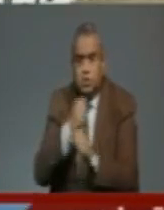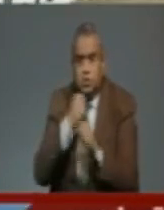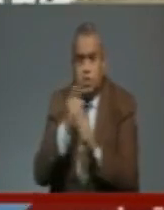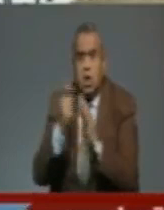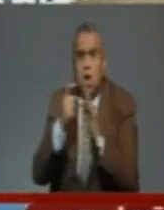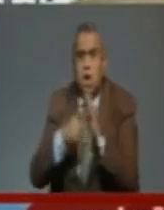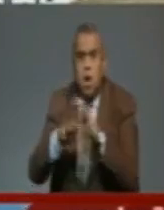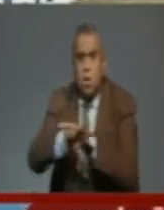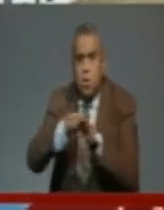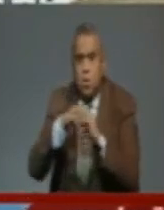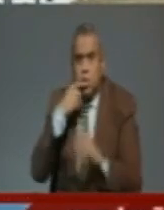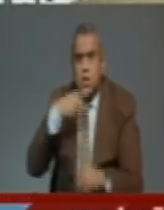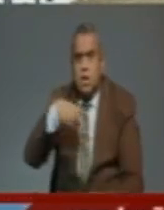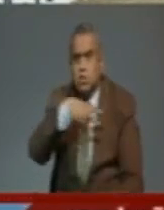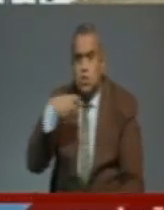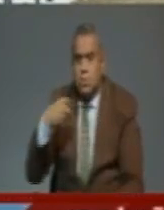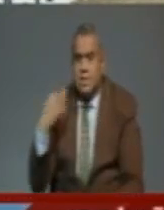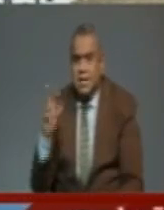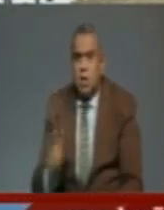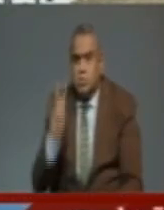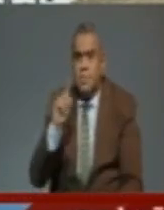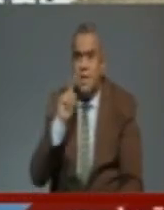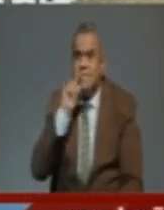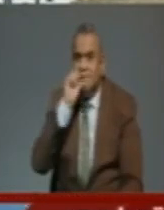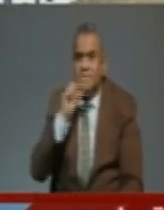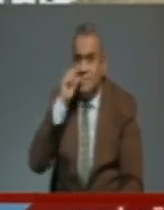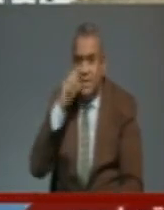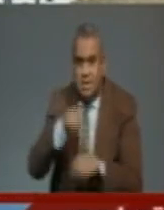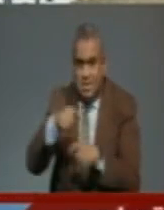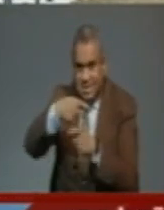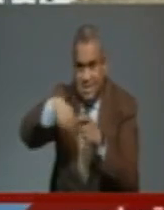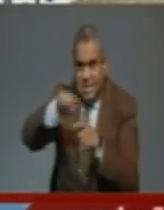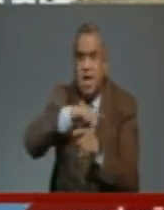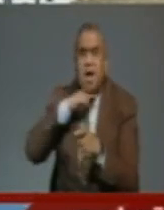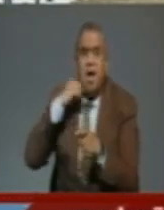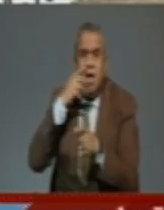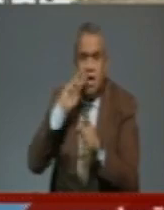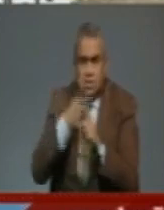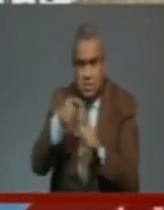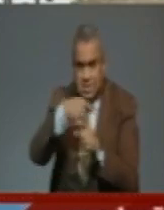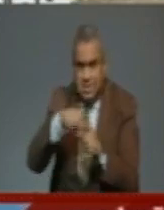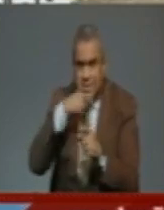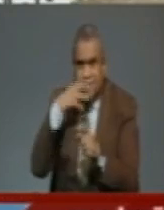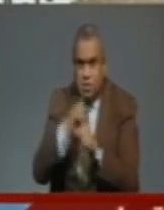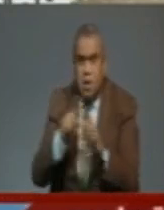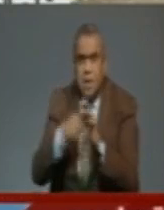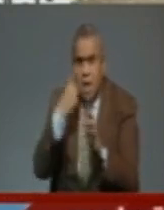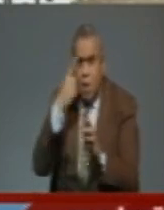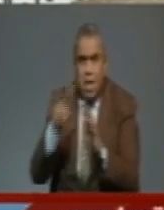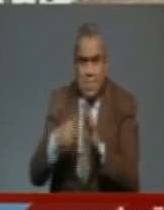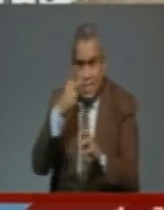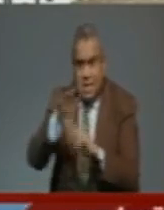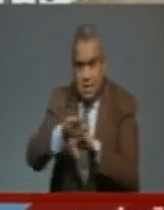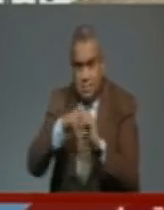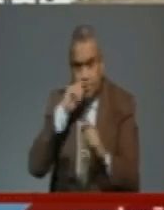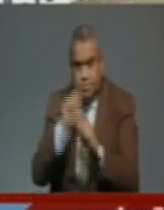ب 873 فدان. المنطقه الخضراء دي المرحله الاولى، والمنطقه دي المرحله الثانيه، وزي ما سيادتك اشرت دلوقتي